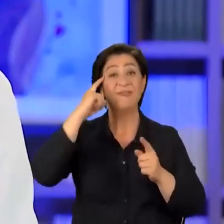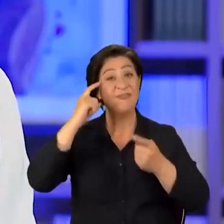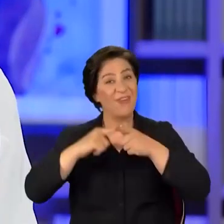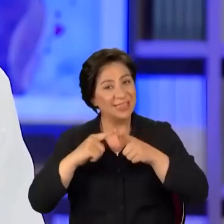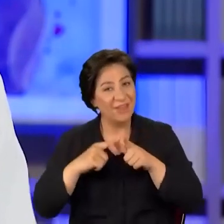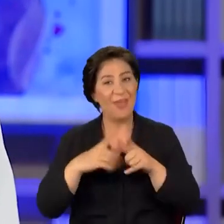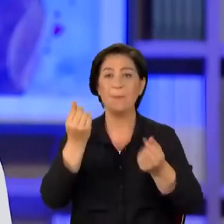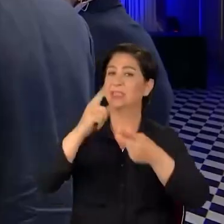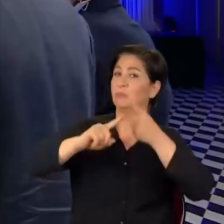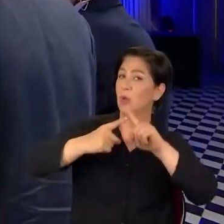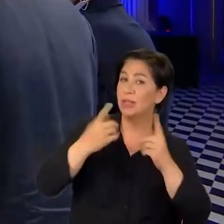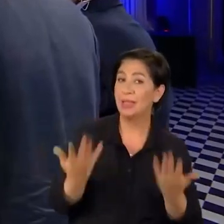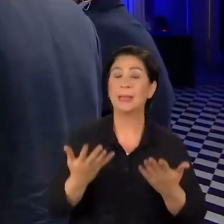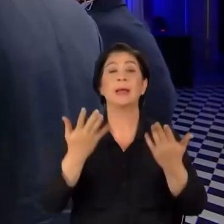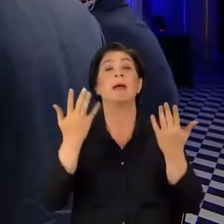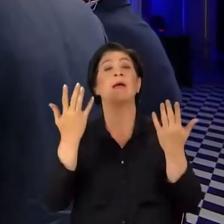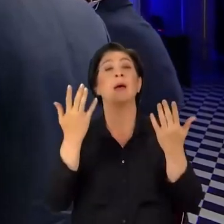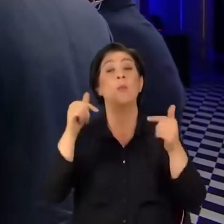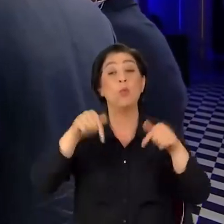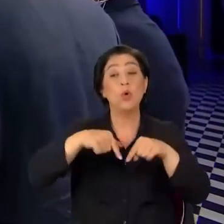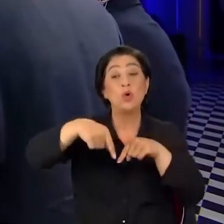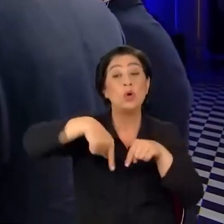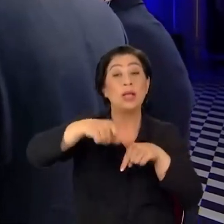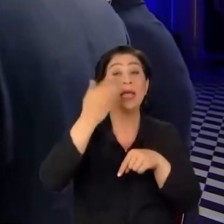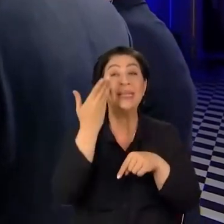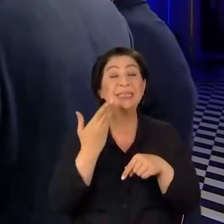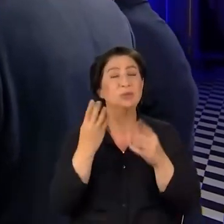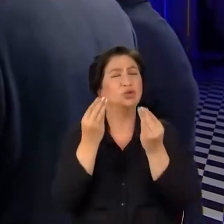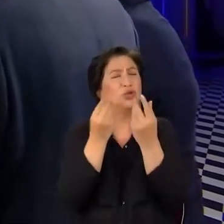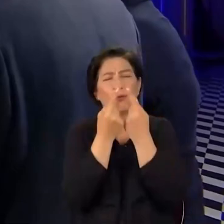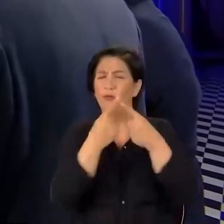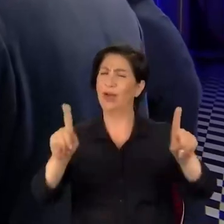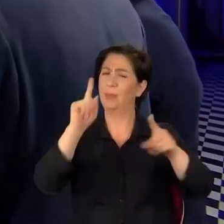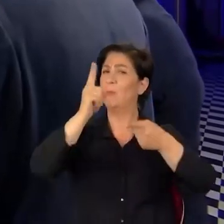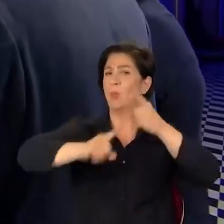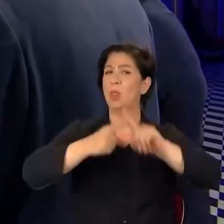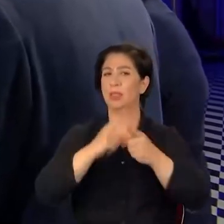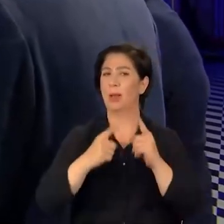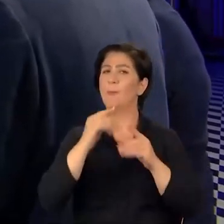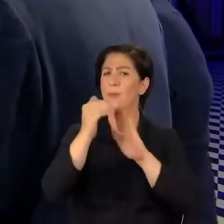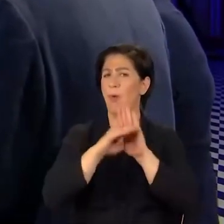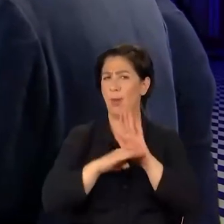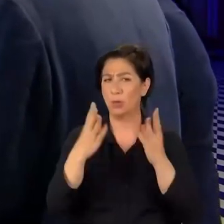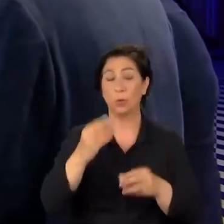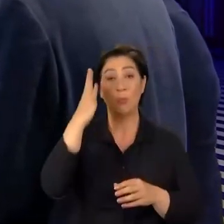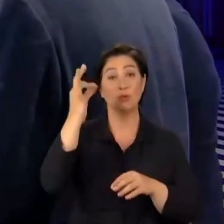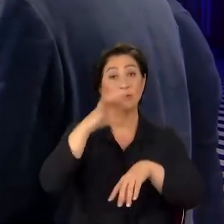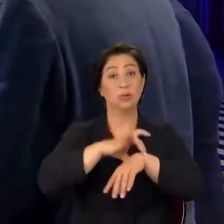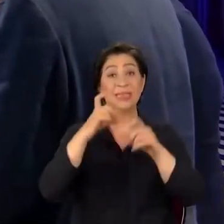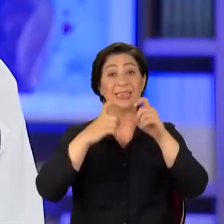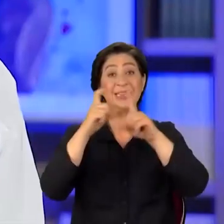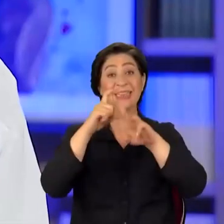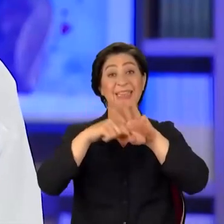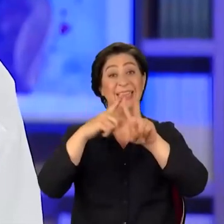biraz siyasi ama sanıyorum ki bugünlerde izlediklerinizden çok farklı bir politika programı olacak. Profesör Doktor Deniz